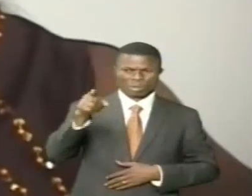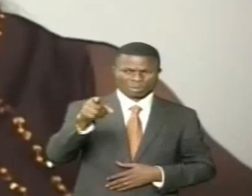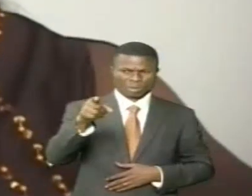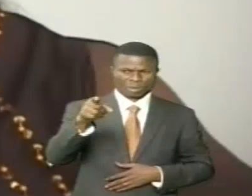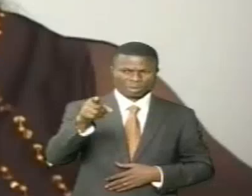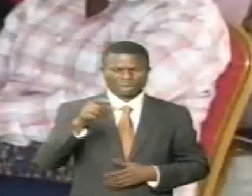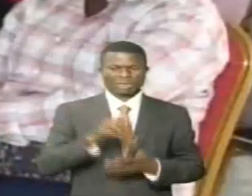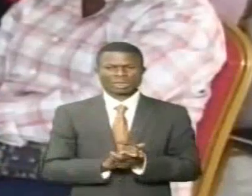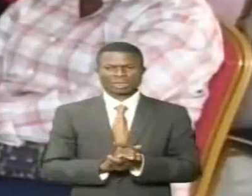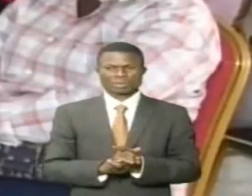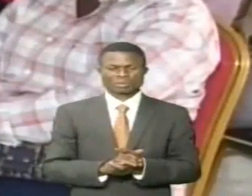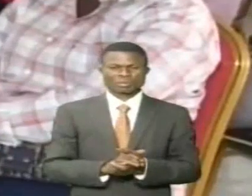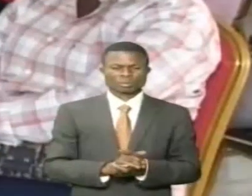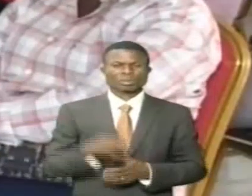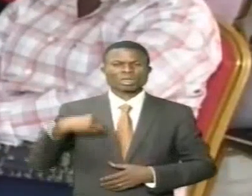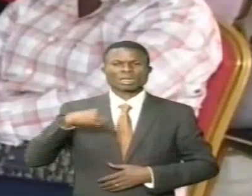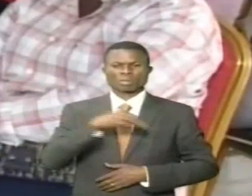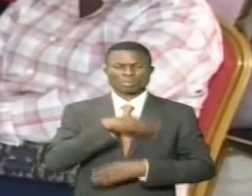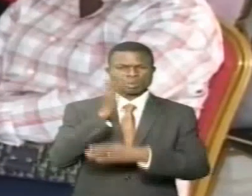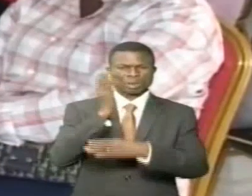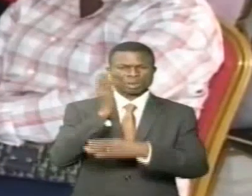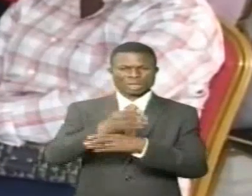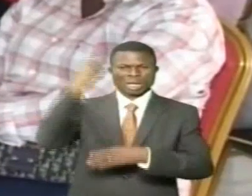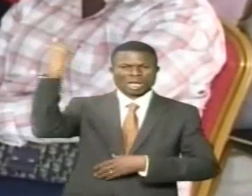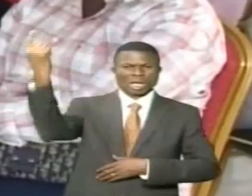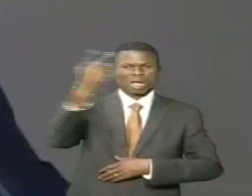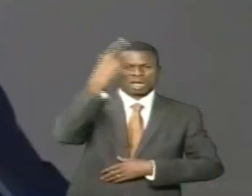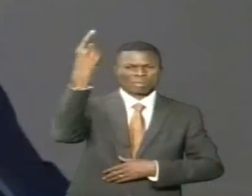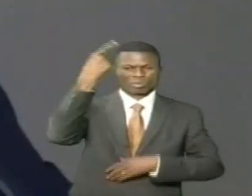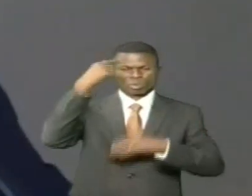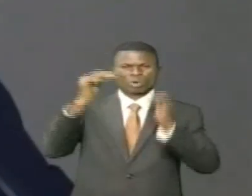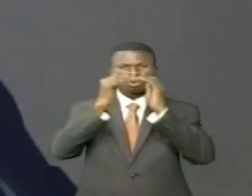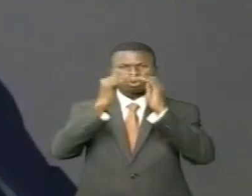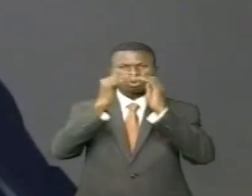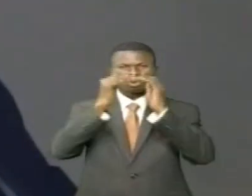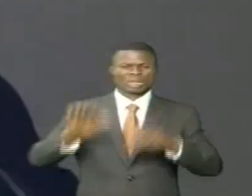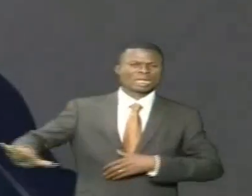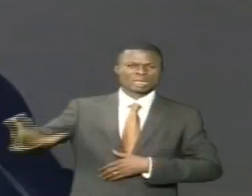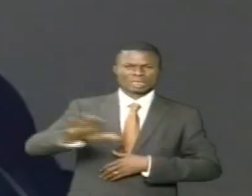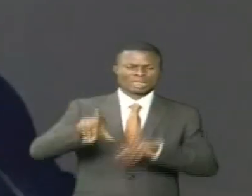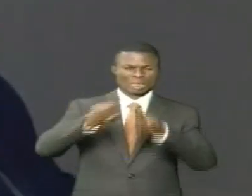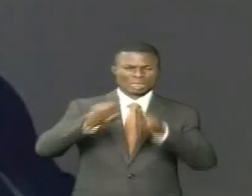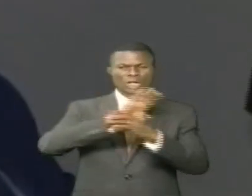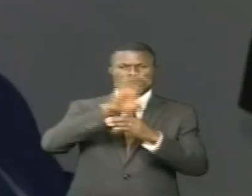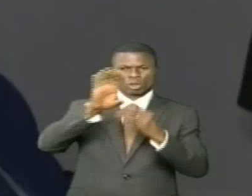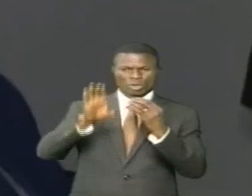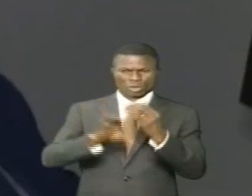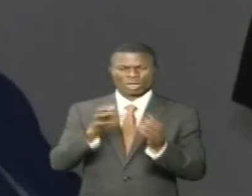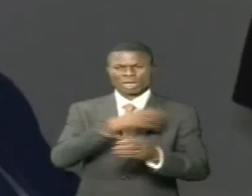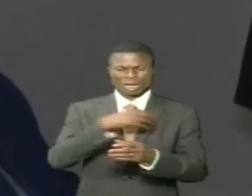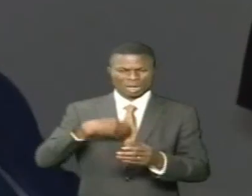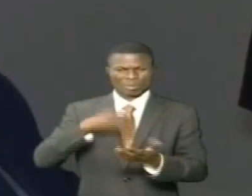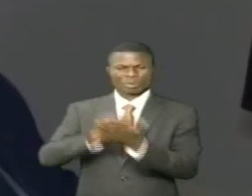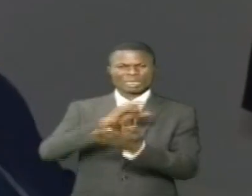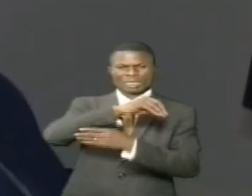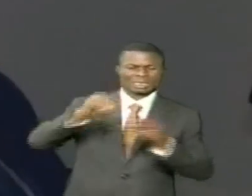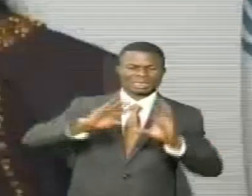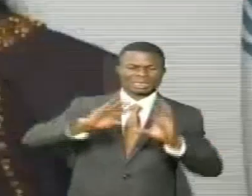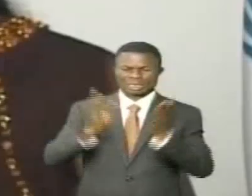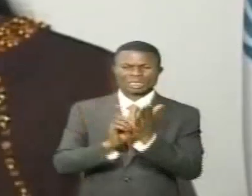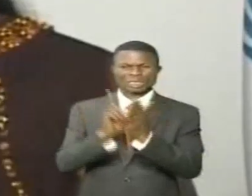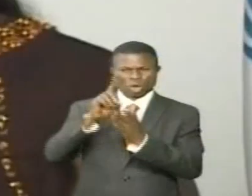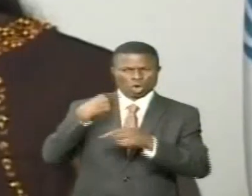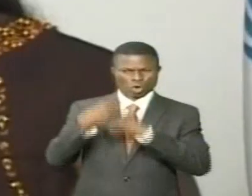Essengo, membre du Conseil universel pour la paix des nations et continents. La femme est le socle de tout développement